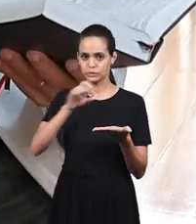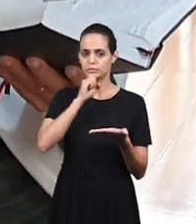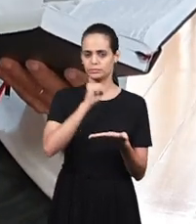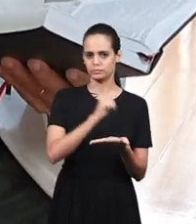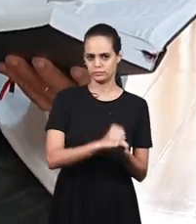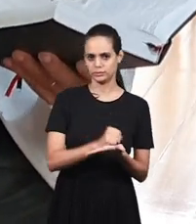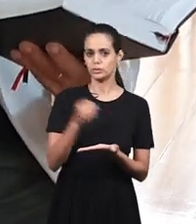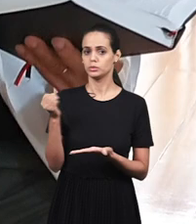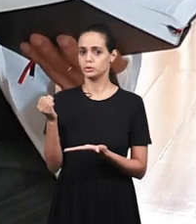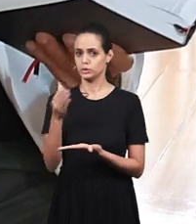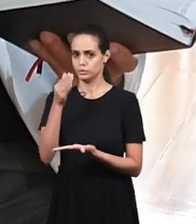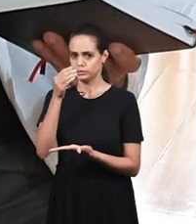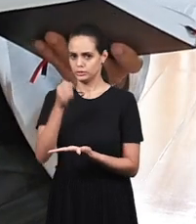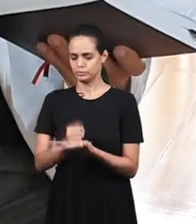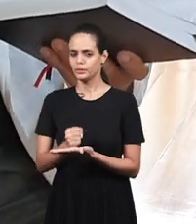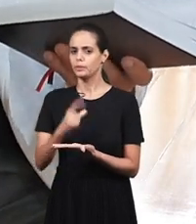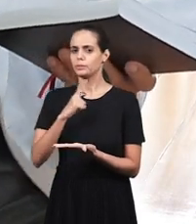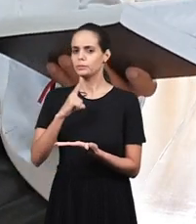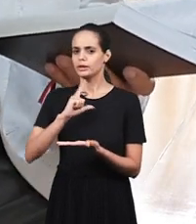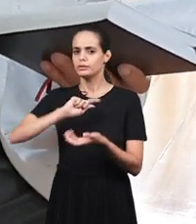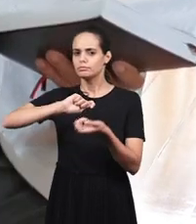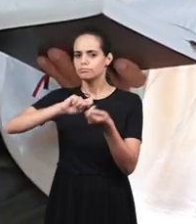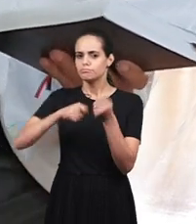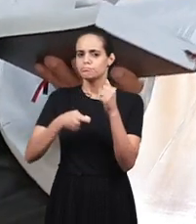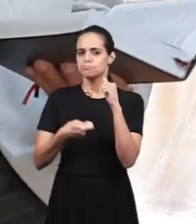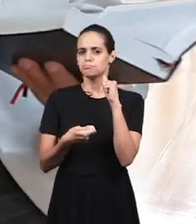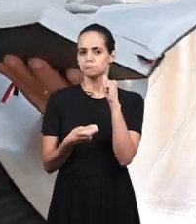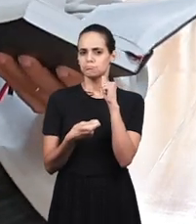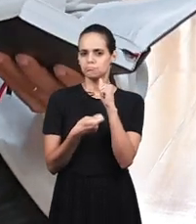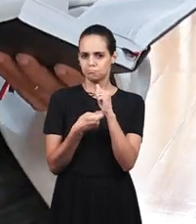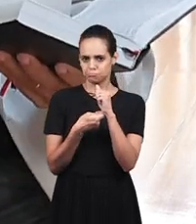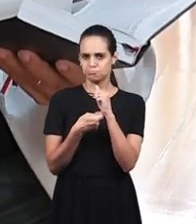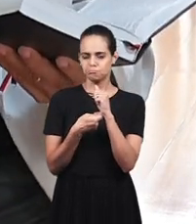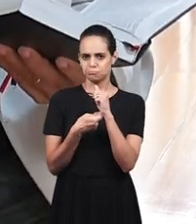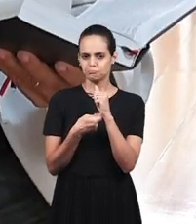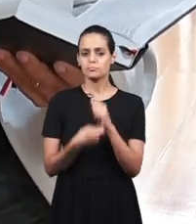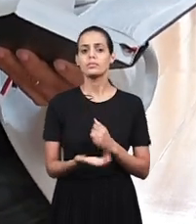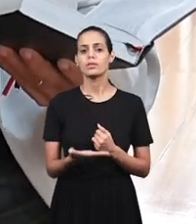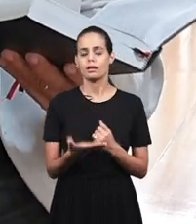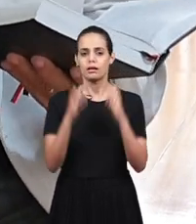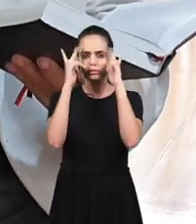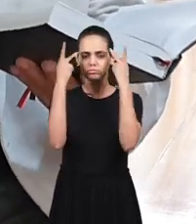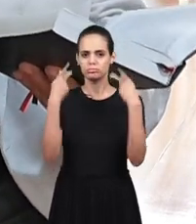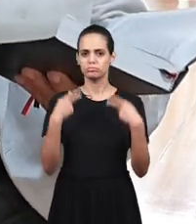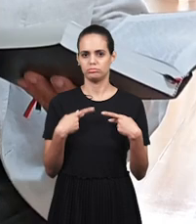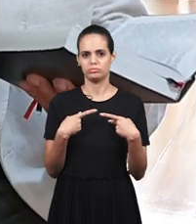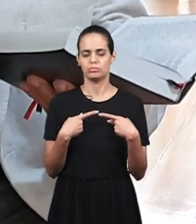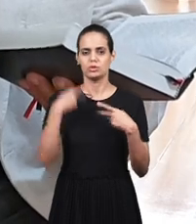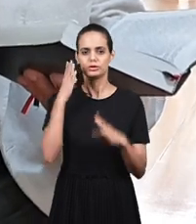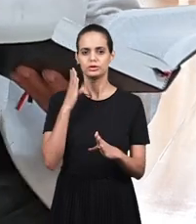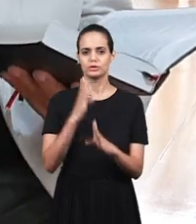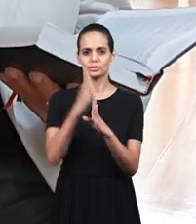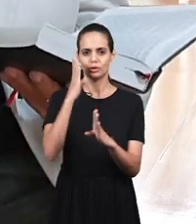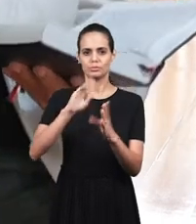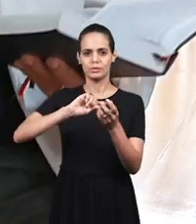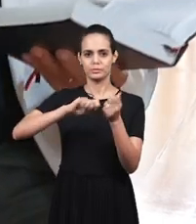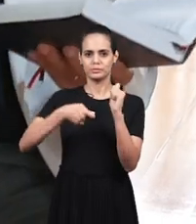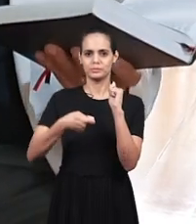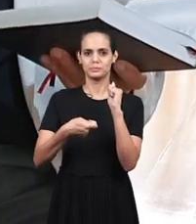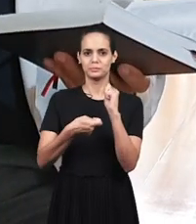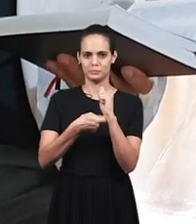Новый Завет, мы знаем, что существует тайна. Когда человек обнаруживает эту